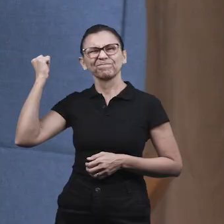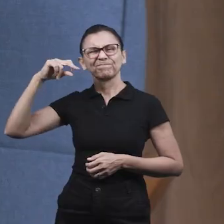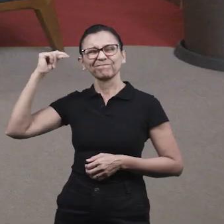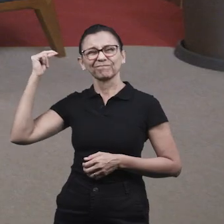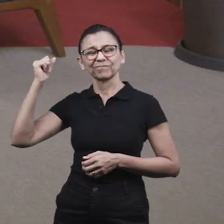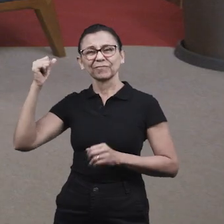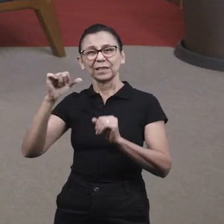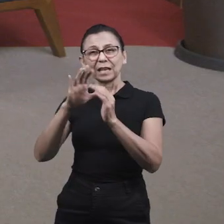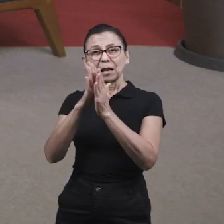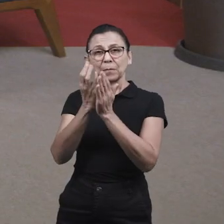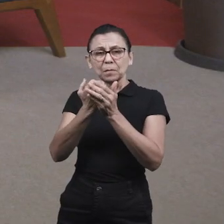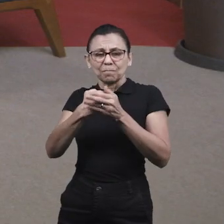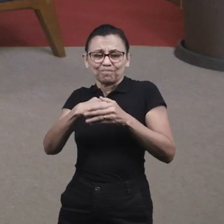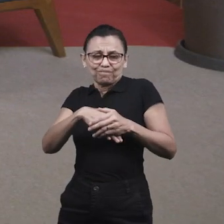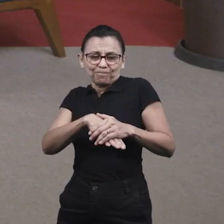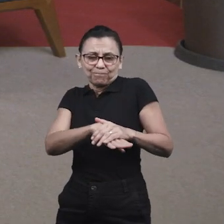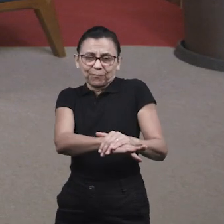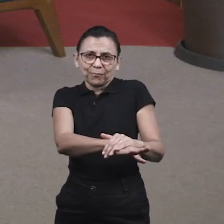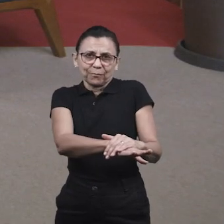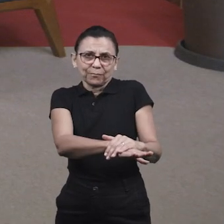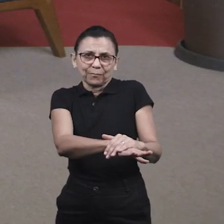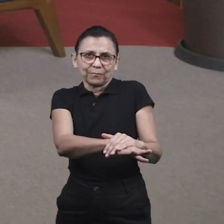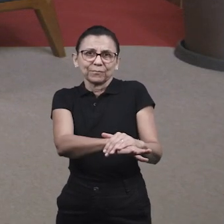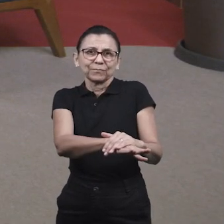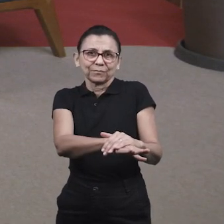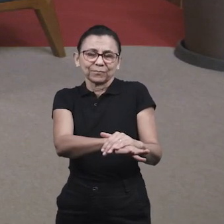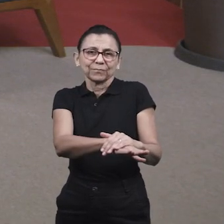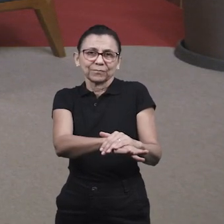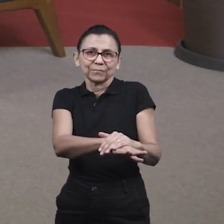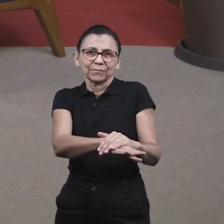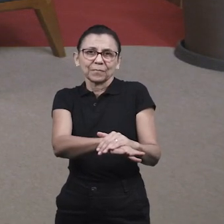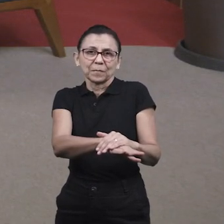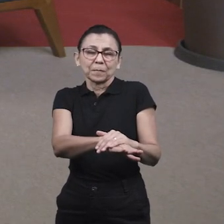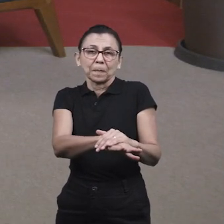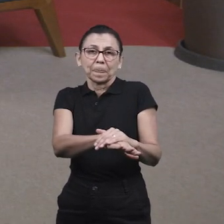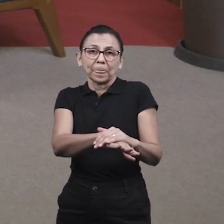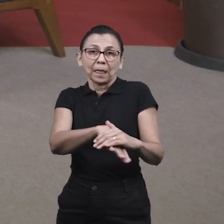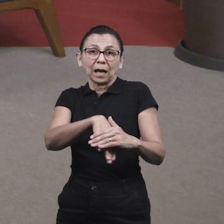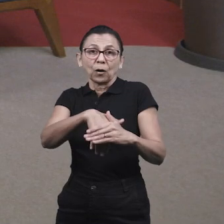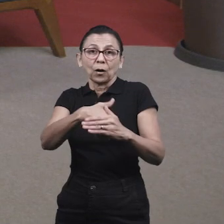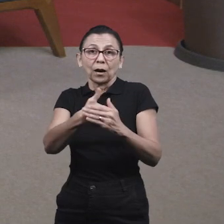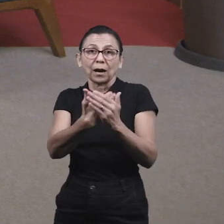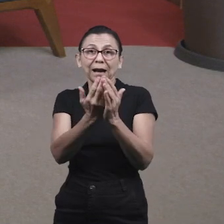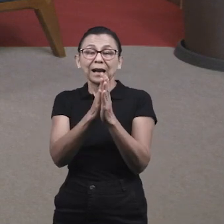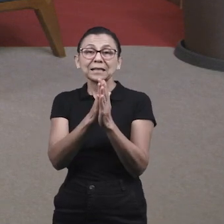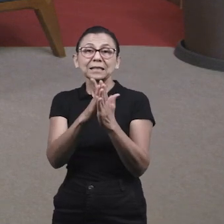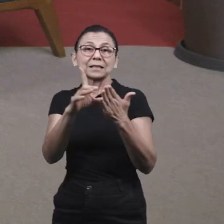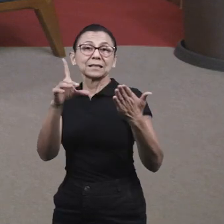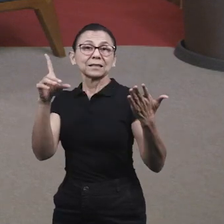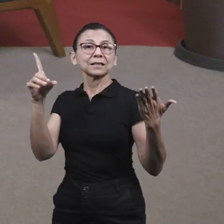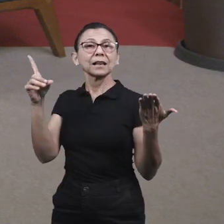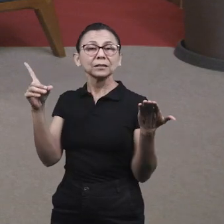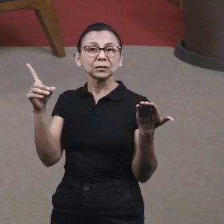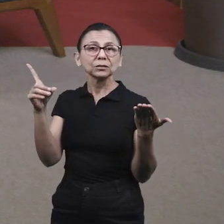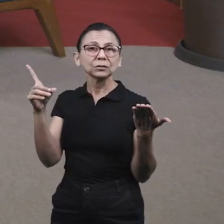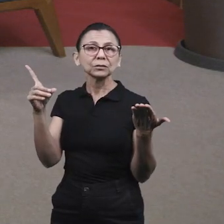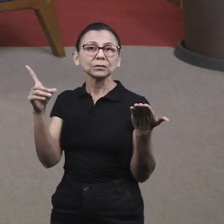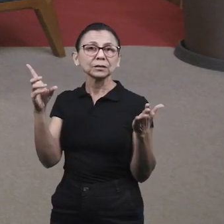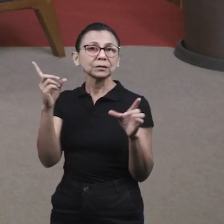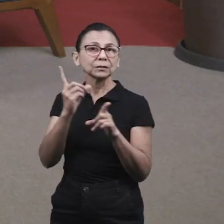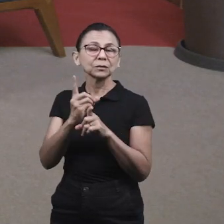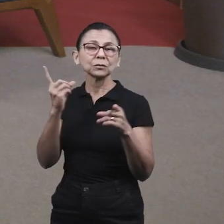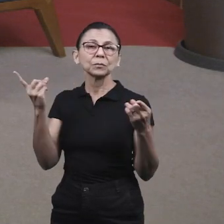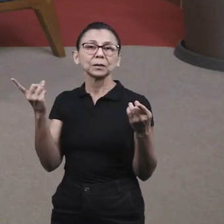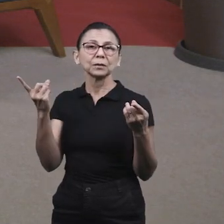Pendant un certain temps, nous utilisons l'expression la Bible était enchaînée, elle était cachée. Comment cela s'est fait?